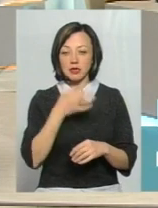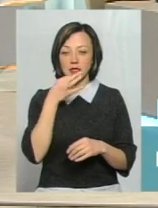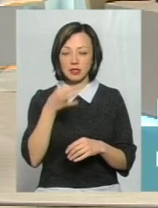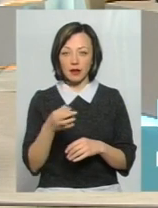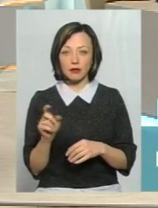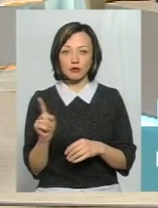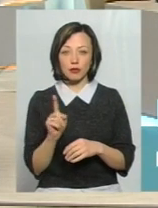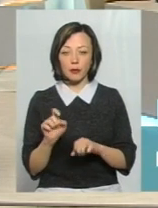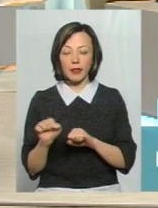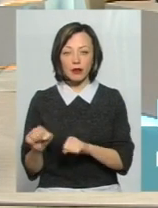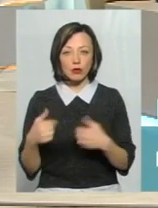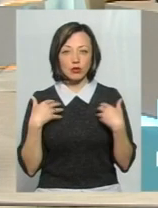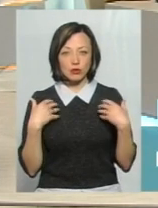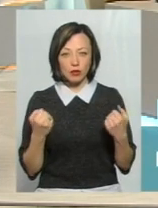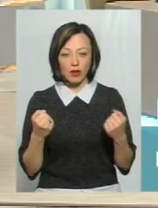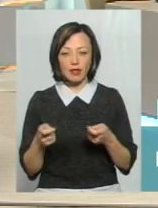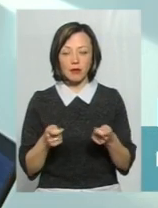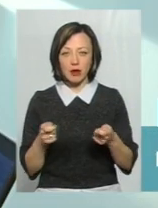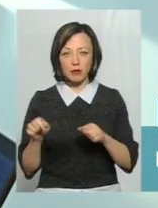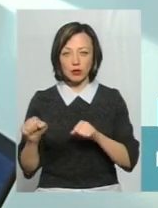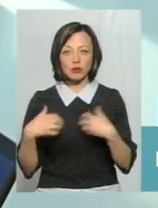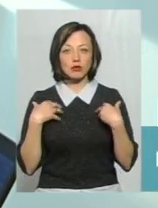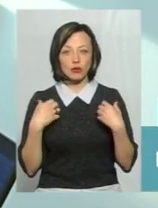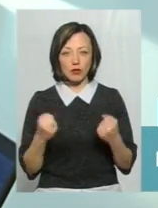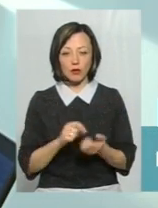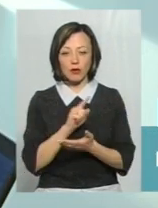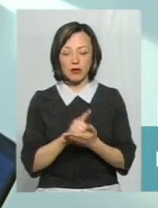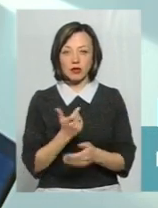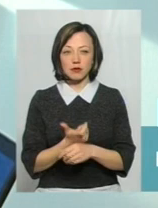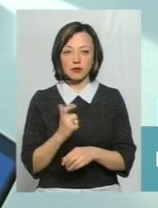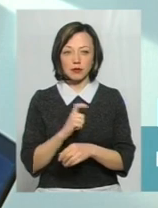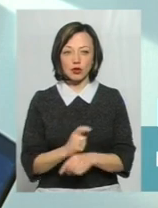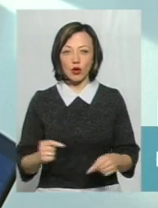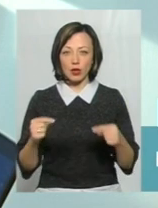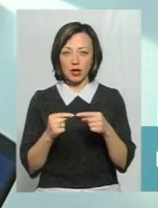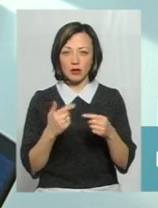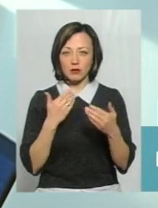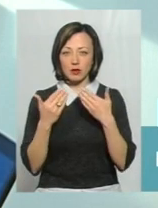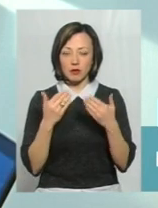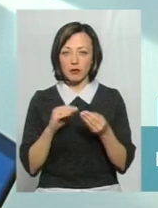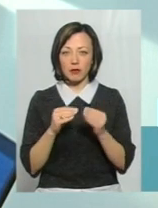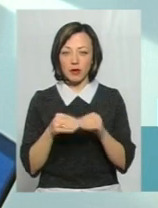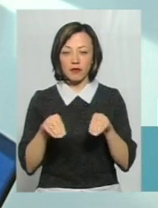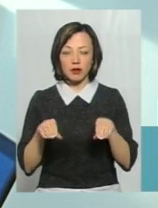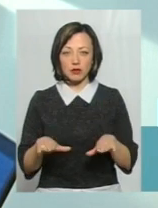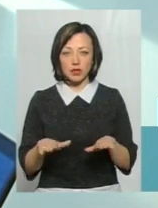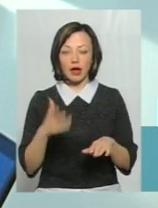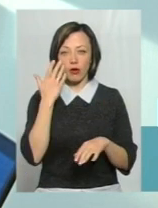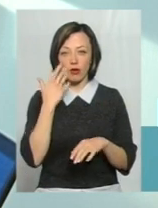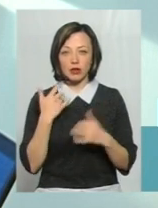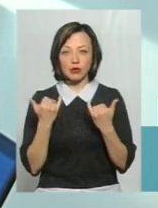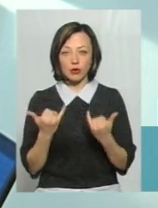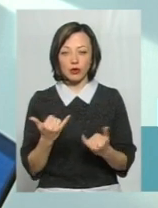що охорона здоров'я і департамент охорони здоров'я повинен більш конкретно підійти до тих проблем і вирішити. І коли